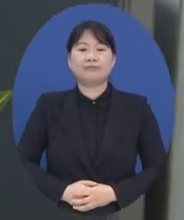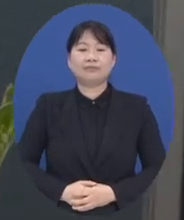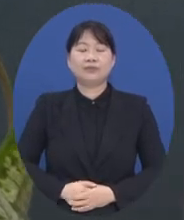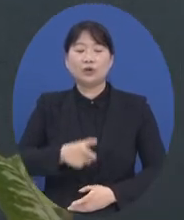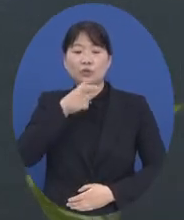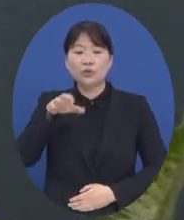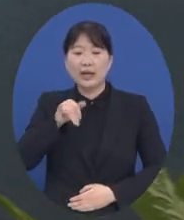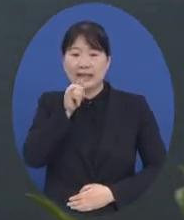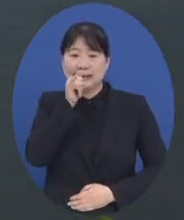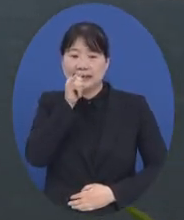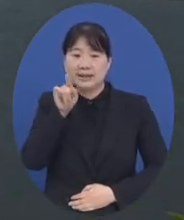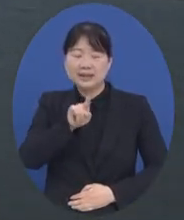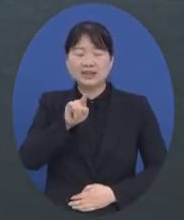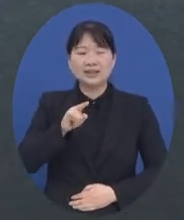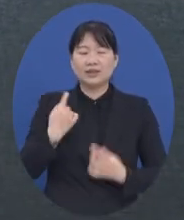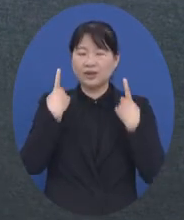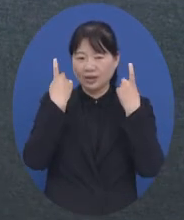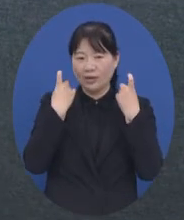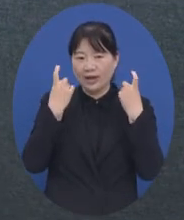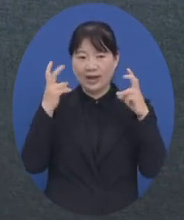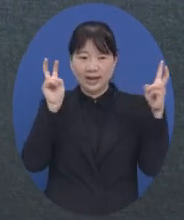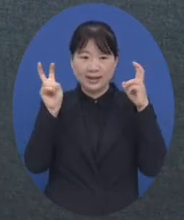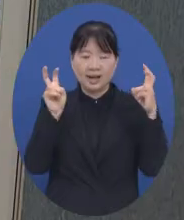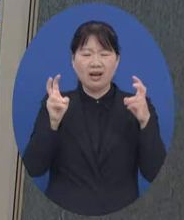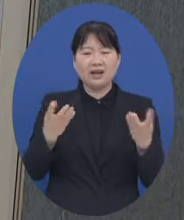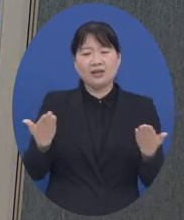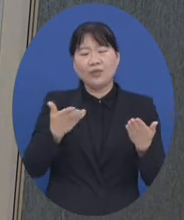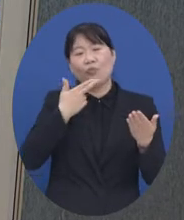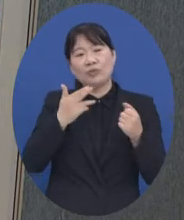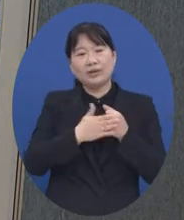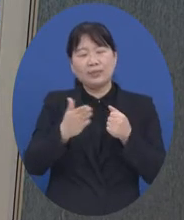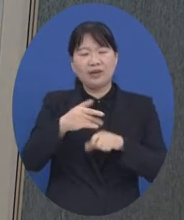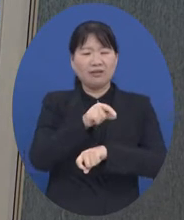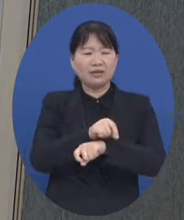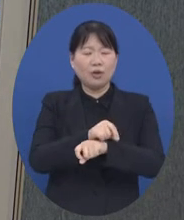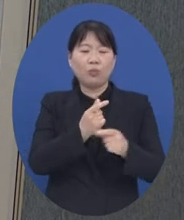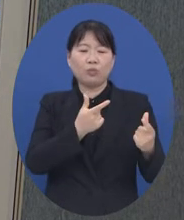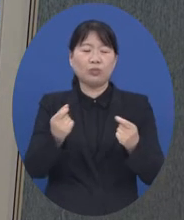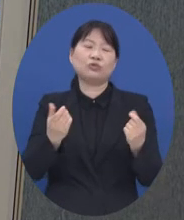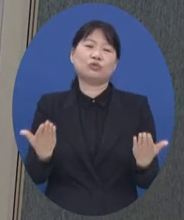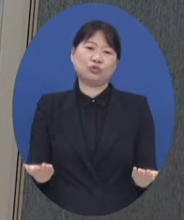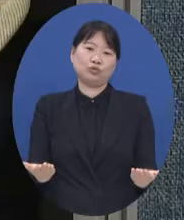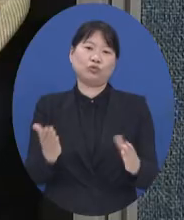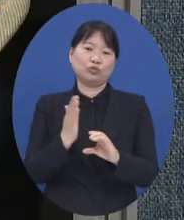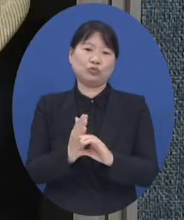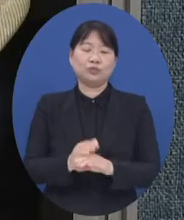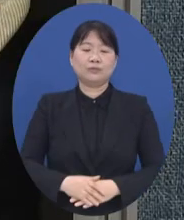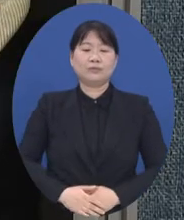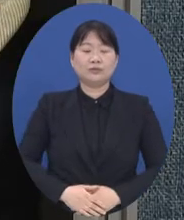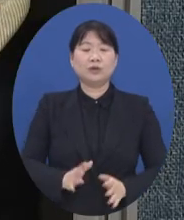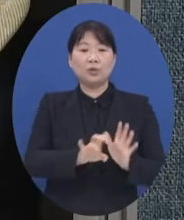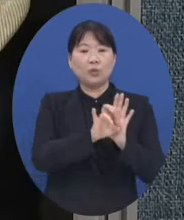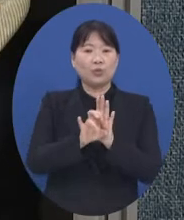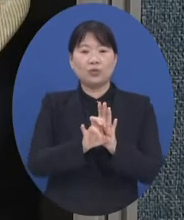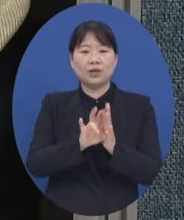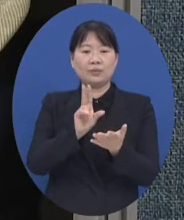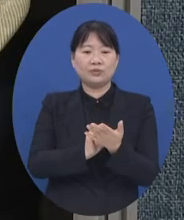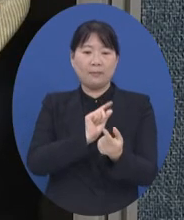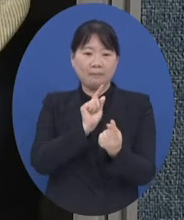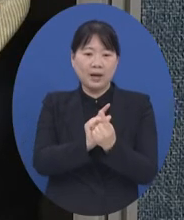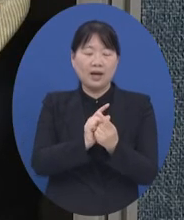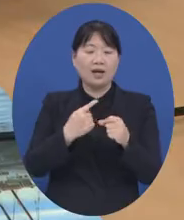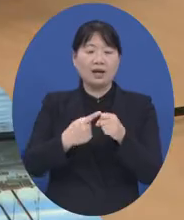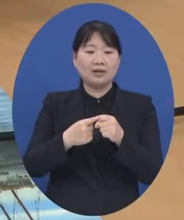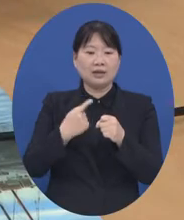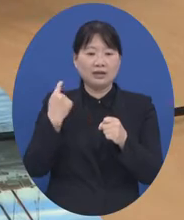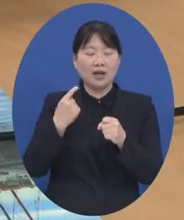수원에 위치한 한 여행사 일감이 없어 직원들은 모두 휴직 상태입니다 코로나 사태를 맞은 지난해